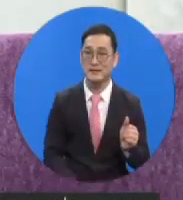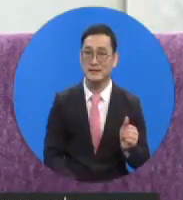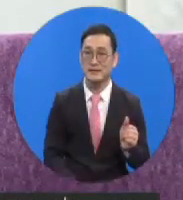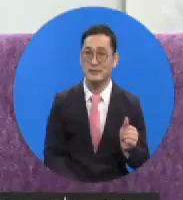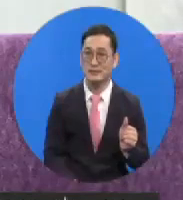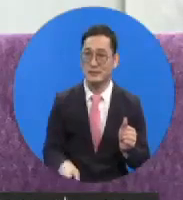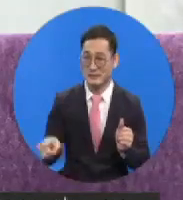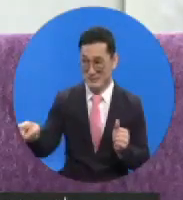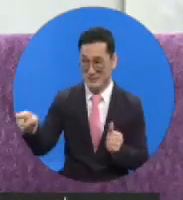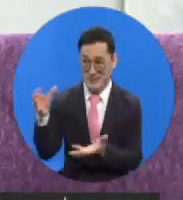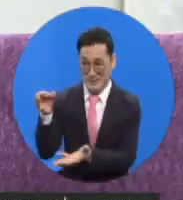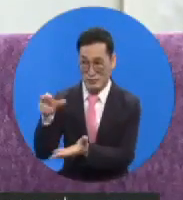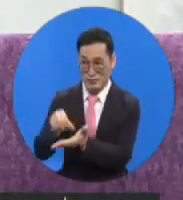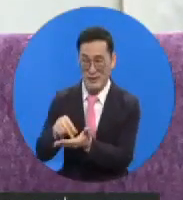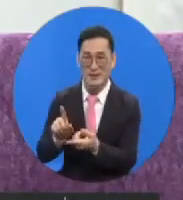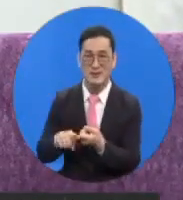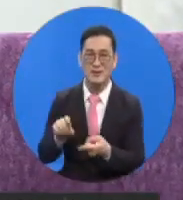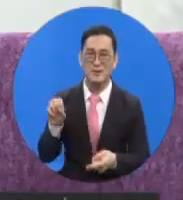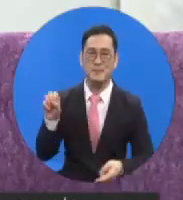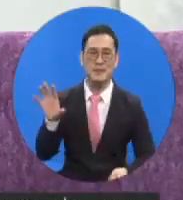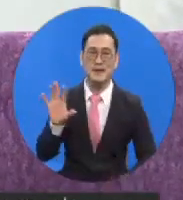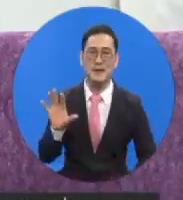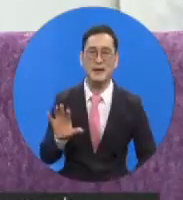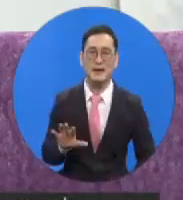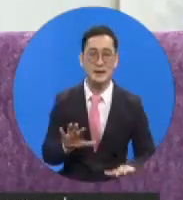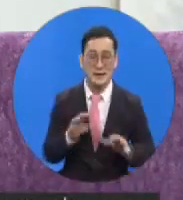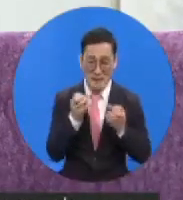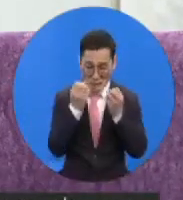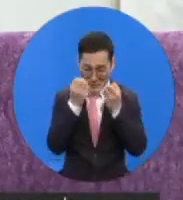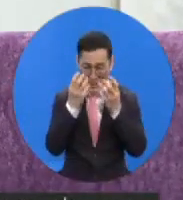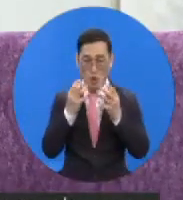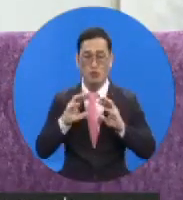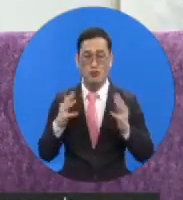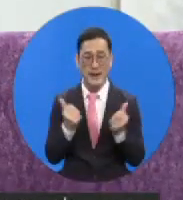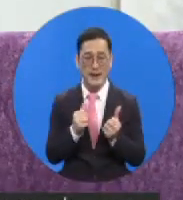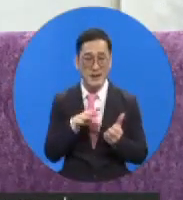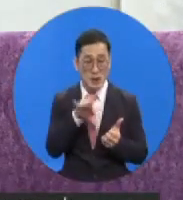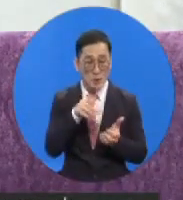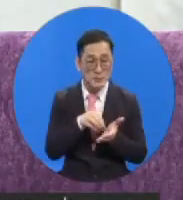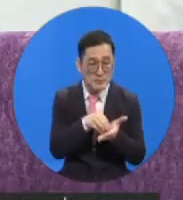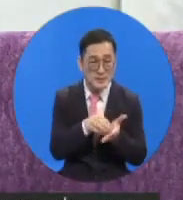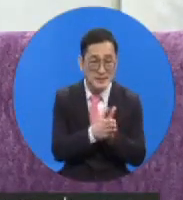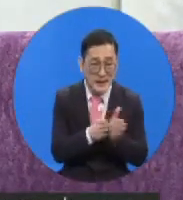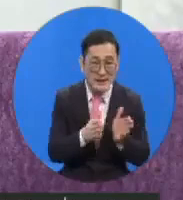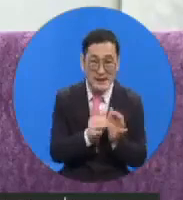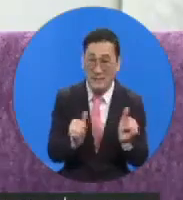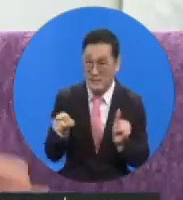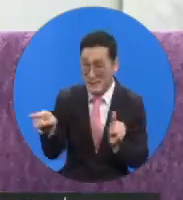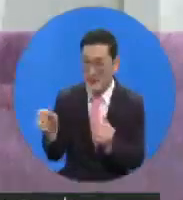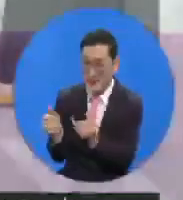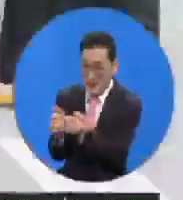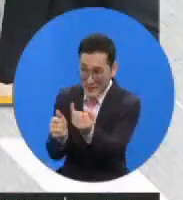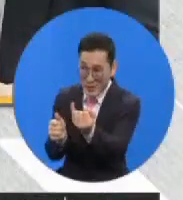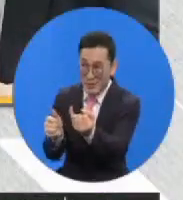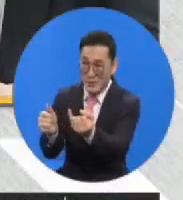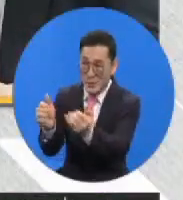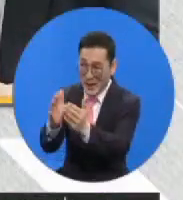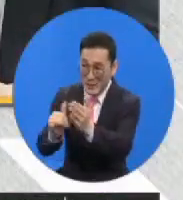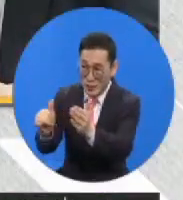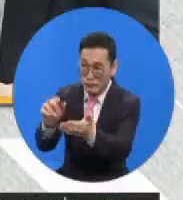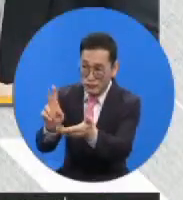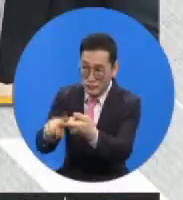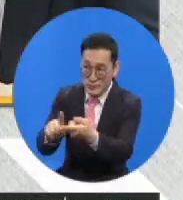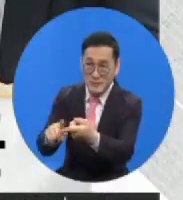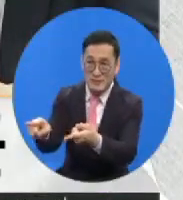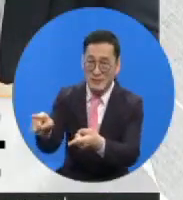했어요. 이번에 국회 새로 들어온 분들이 주로 저쪽으로 이제 담당을 했던 거죠. 예. 처가나 이제 이쪽의